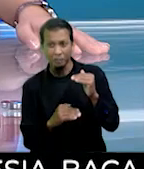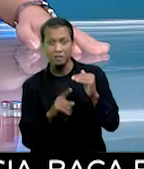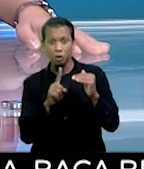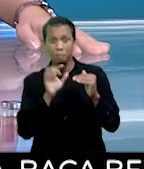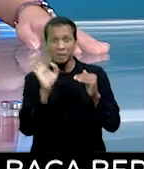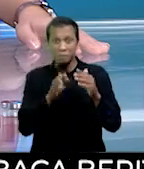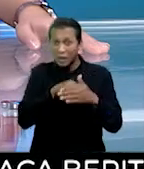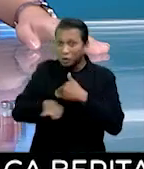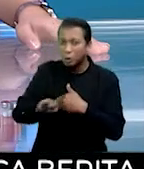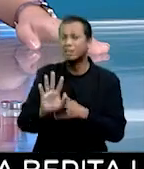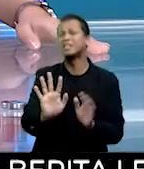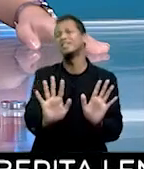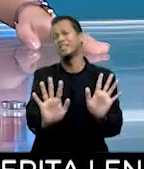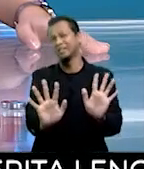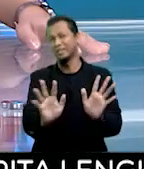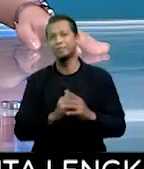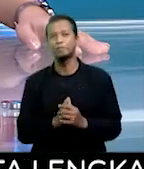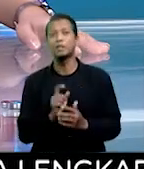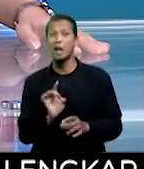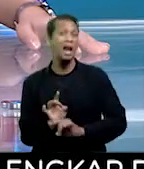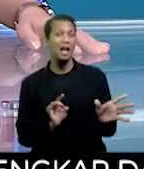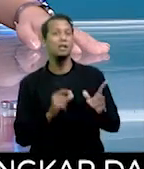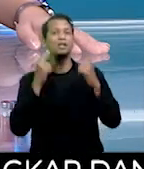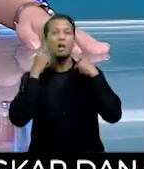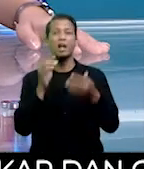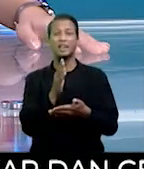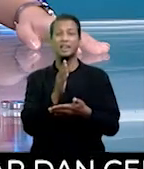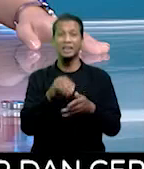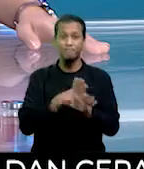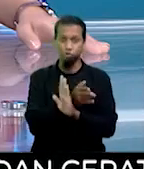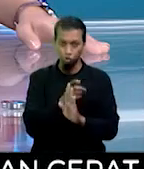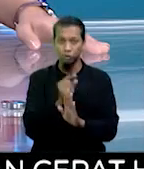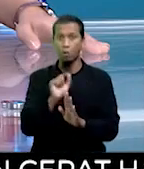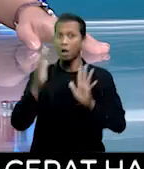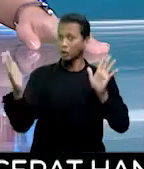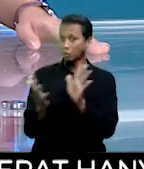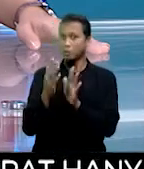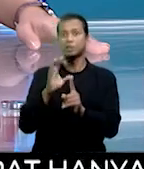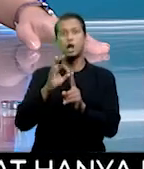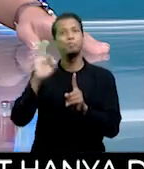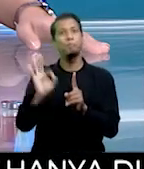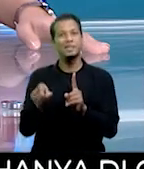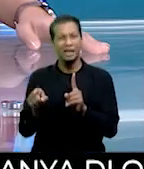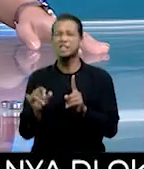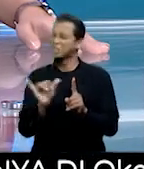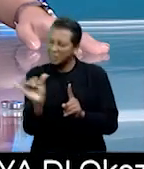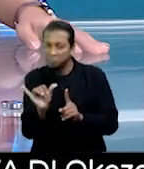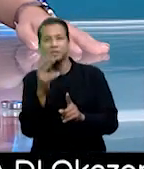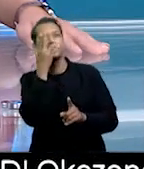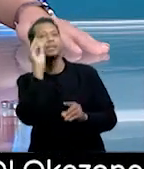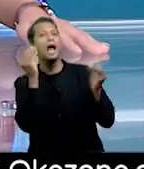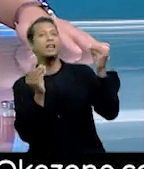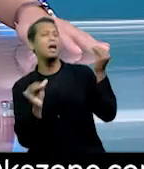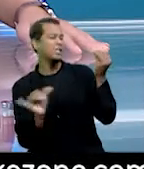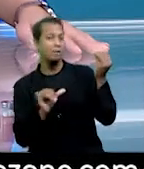Pemirsa, selain DKI Jakarta, di Jawa Timur juga sudah mulai memperlakukan sekolah tatap muka 100%. Durasi jam belajar juga maksimal adalah